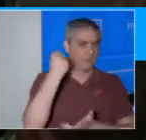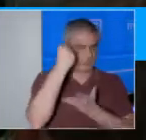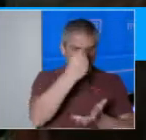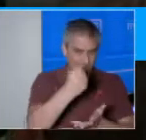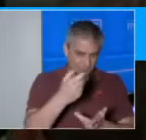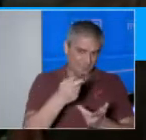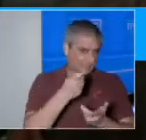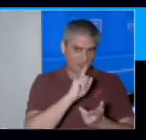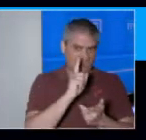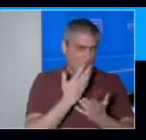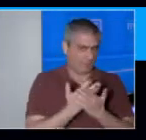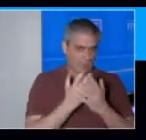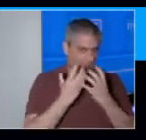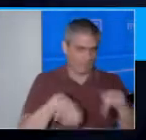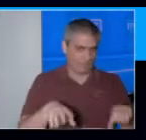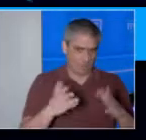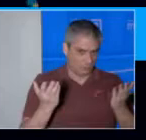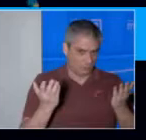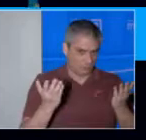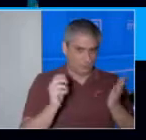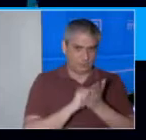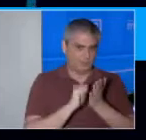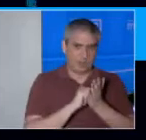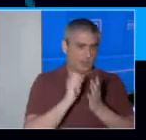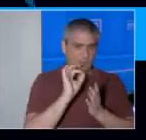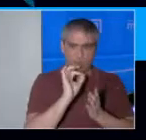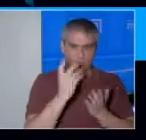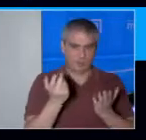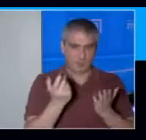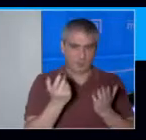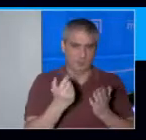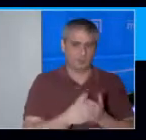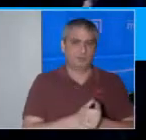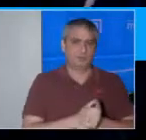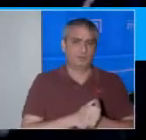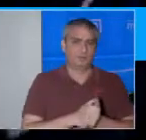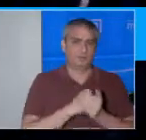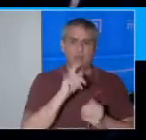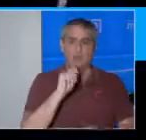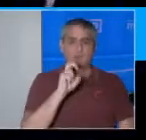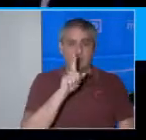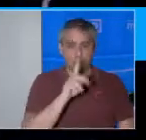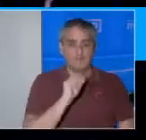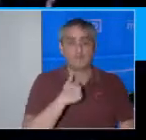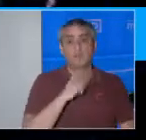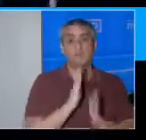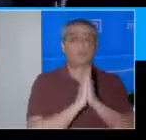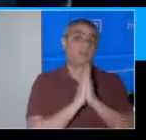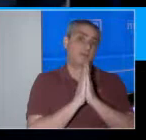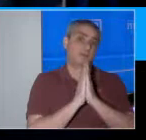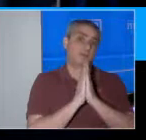תקציב, כך שזה לא מעיד על התפרקות, למשל, חלילה של התפצלות של טל. ואני באמת כולי